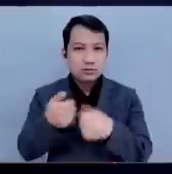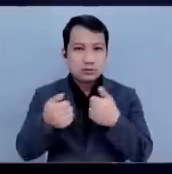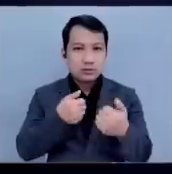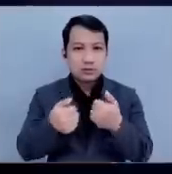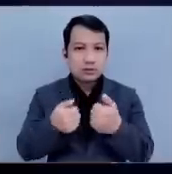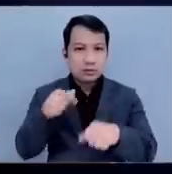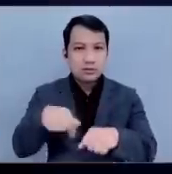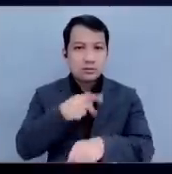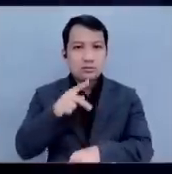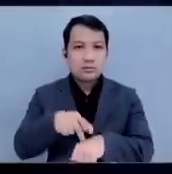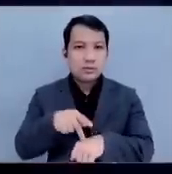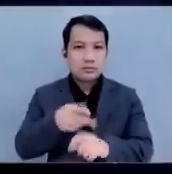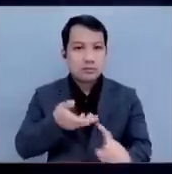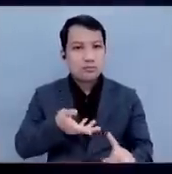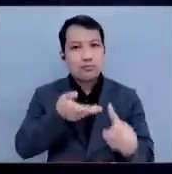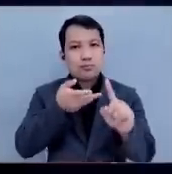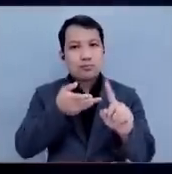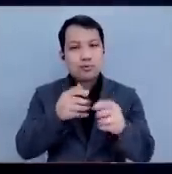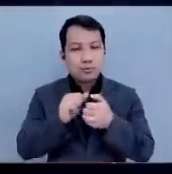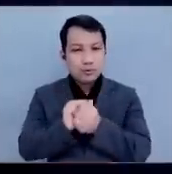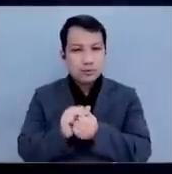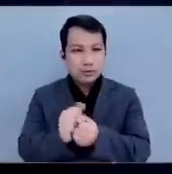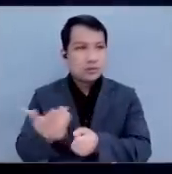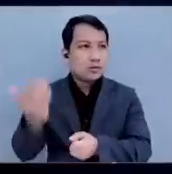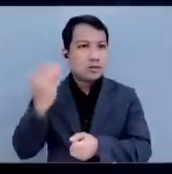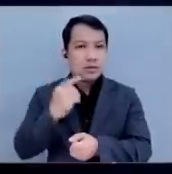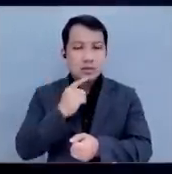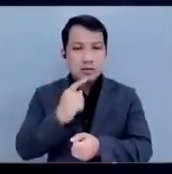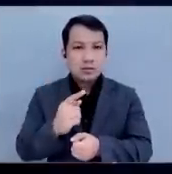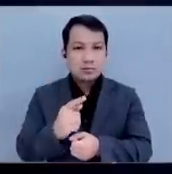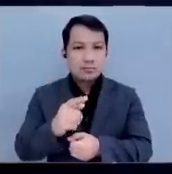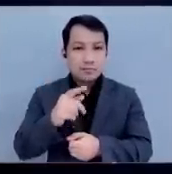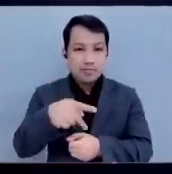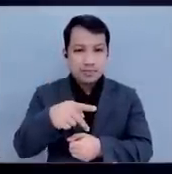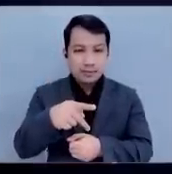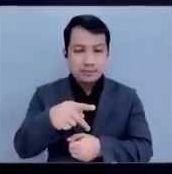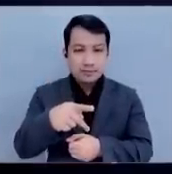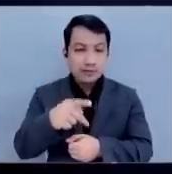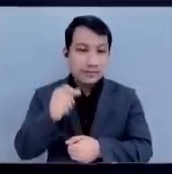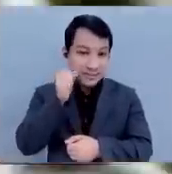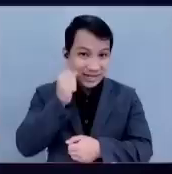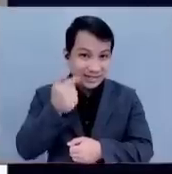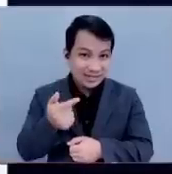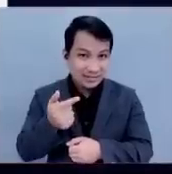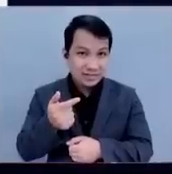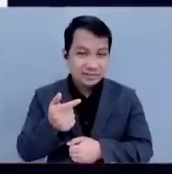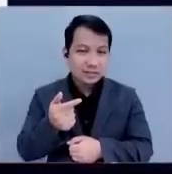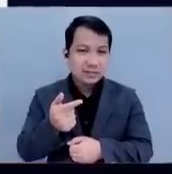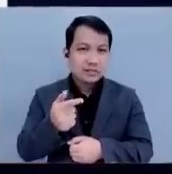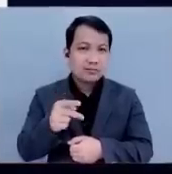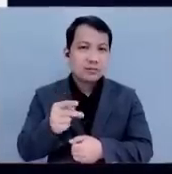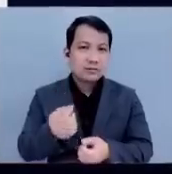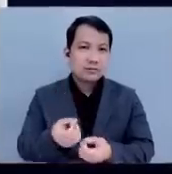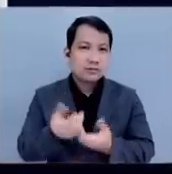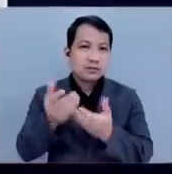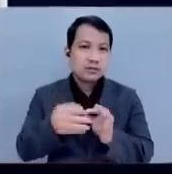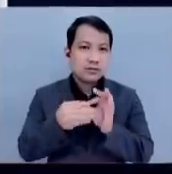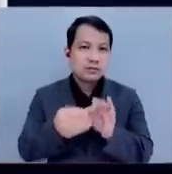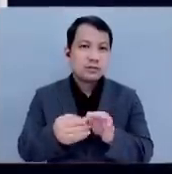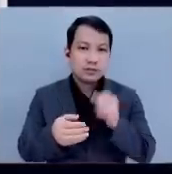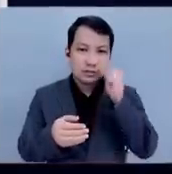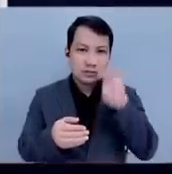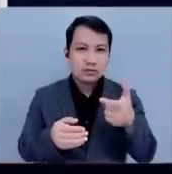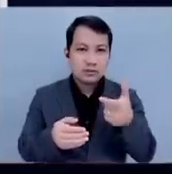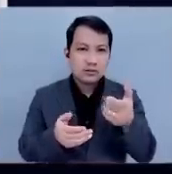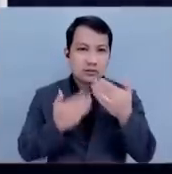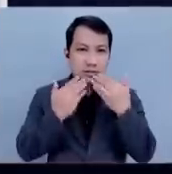Pilipinas. Napahanga at nakatrabaho pa nga niya noon ang pop star royalty na si Sara Jeronimo. Nagpaabot na ng pakikiramay si Sara. Nagpasalamat siya